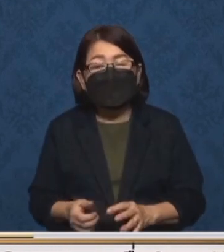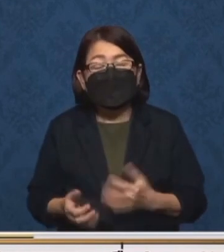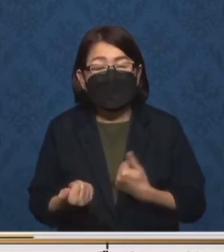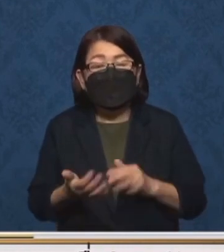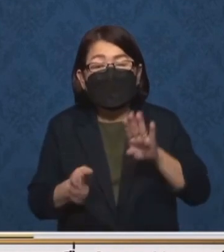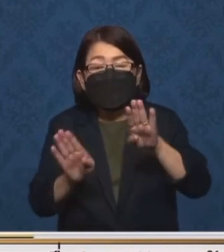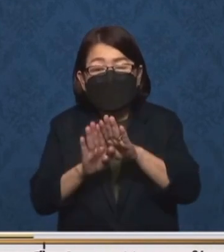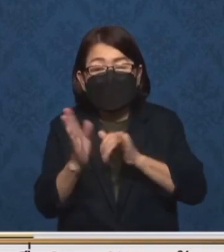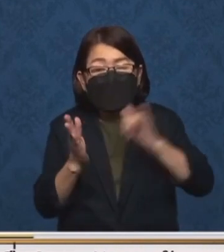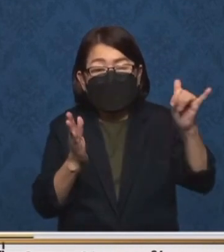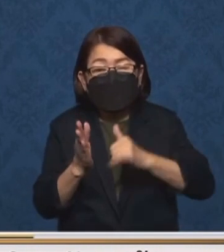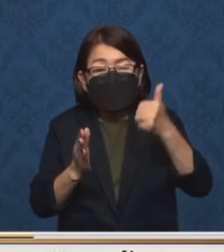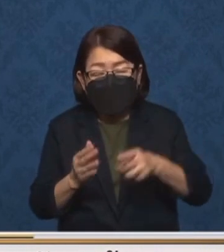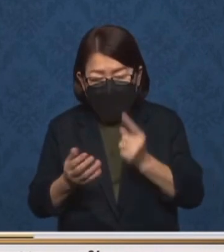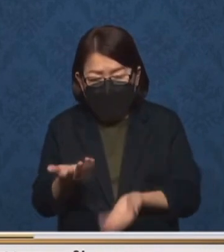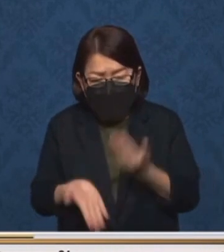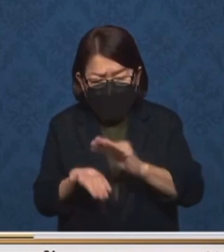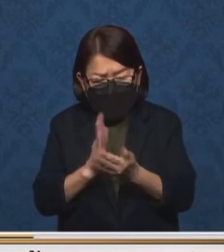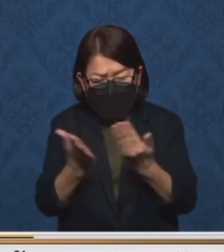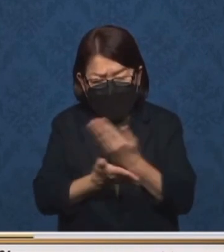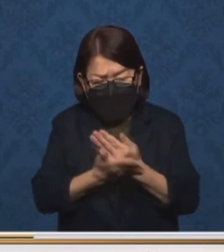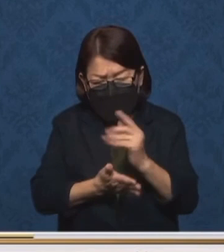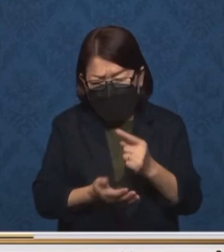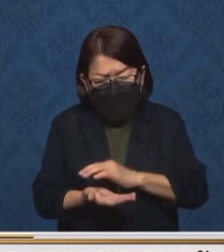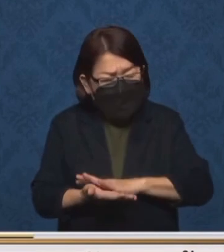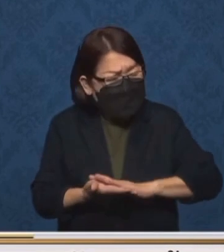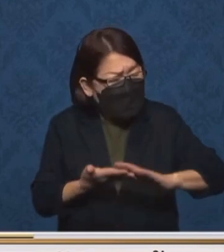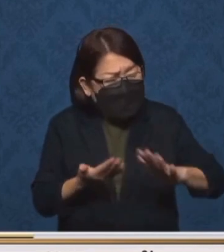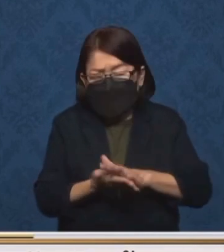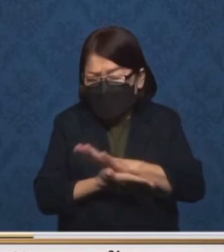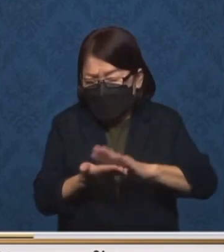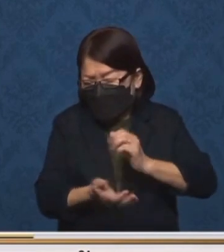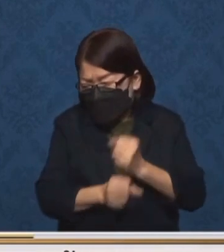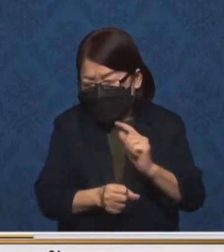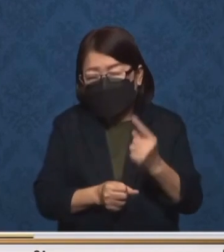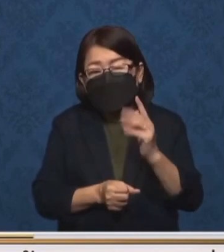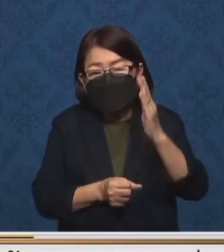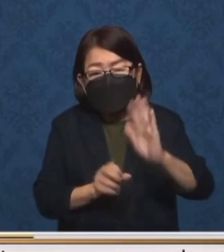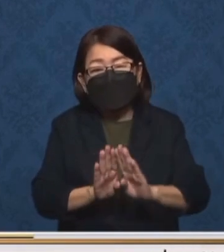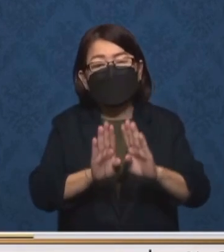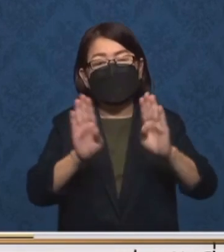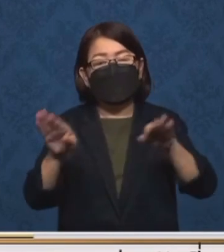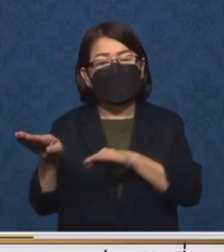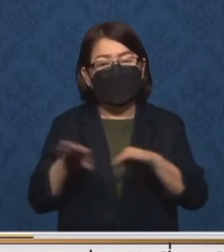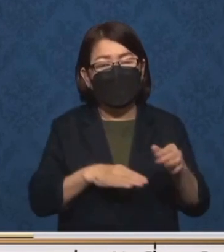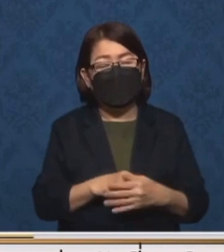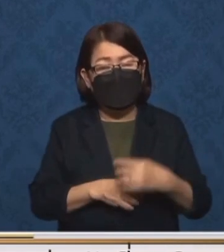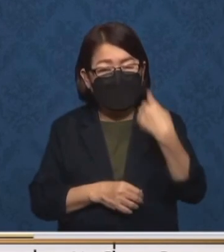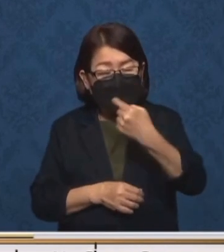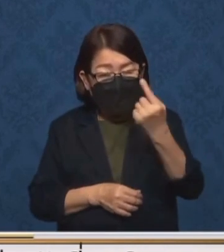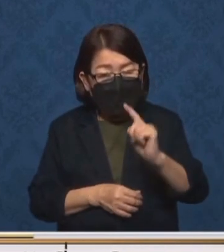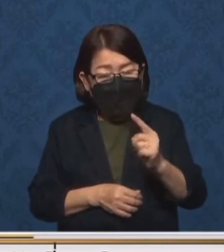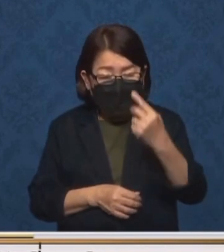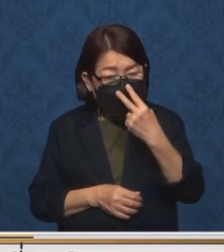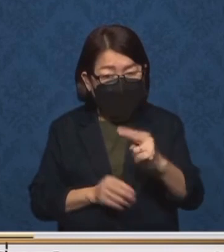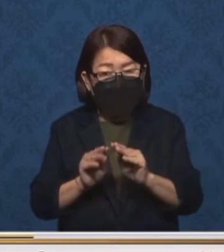ไมได้แบบนี้พัฒนาไปสครับNew Skill, Reskill ทำทุกอย่างเพื่อพร้อมให้ประเทศไยเป็จดมงหมายที่เวลาเปิดแล้ว